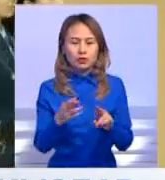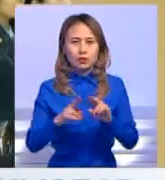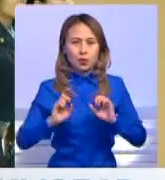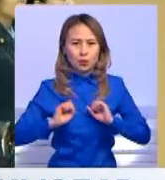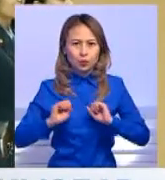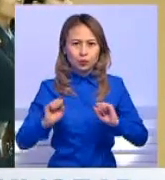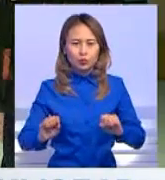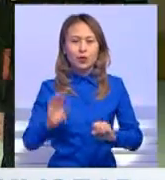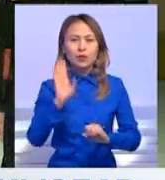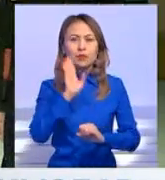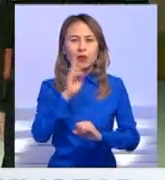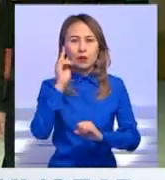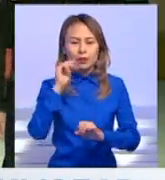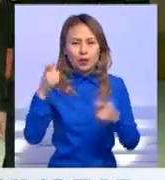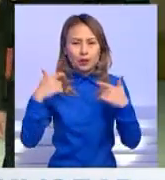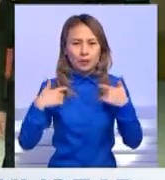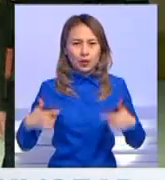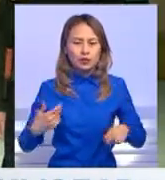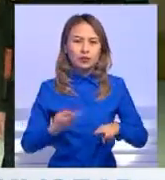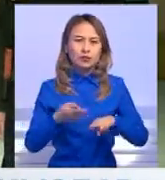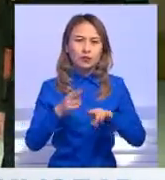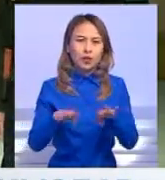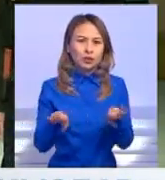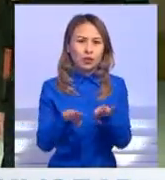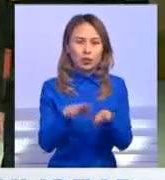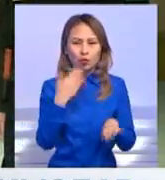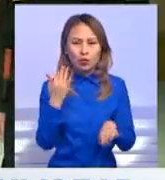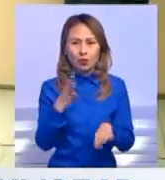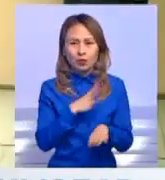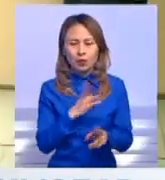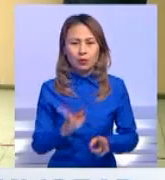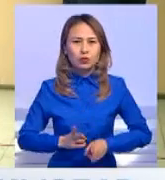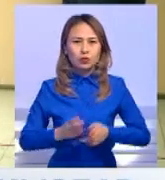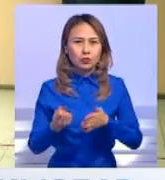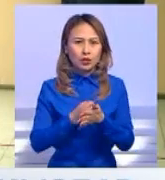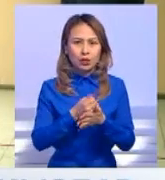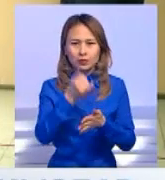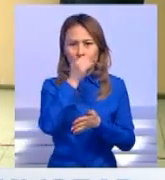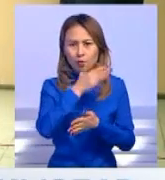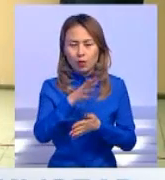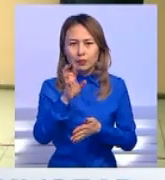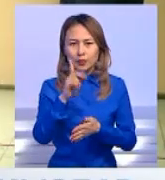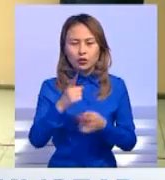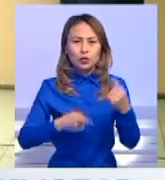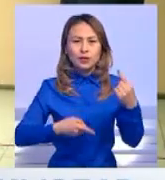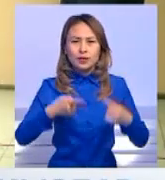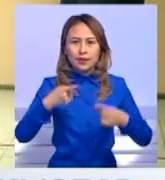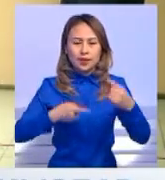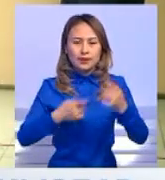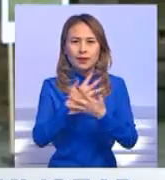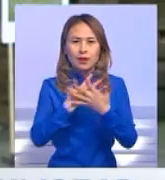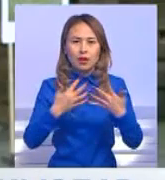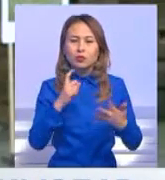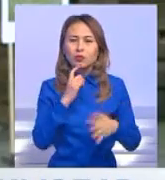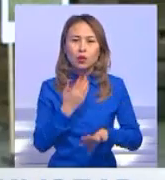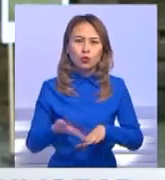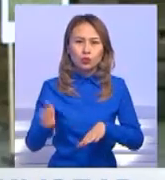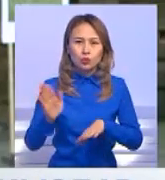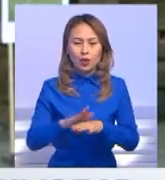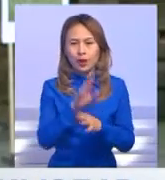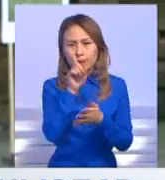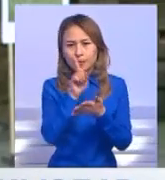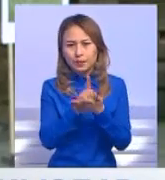Полиция арулардың бойында мұндай қасиеттер болмаса, қылмыскерлермен күресе алмас еді. Бүгінгі сайыста олар кез келген қиын жағдайда өздеріне жүктелген